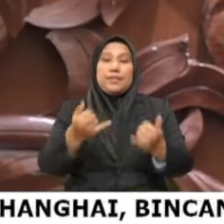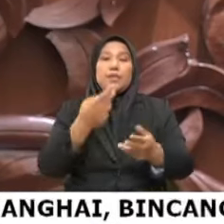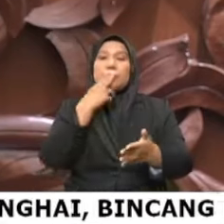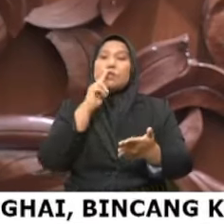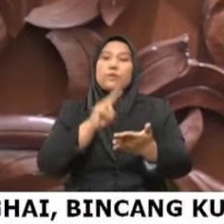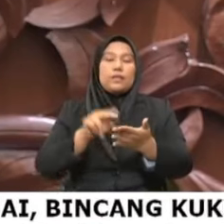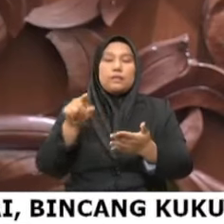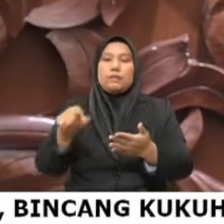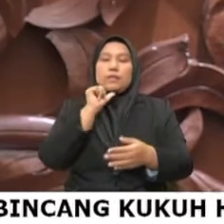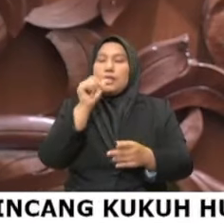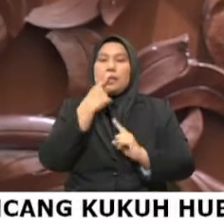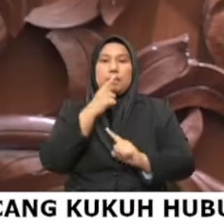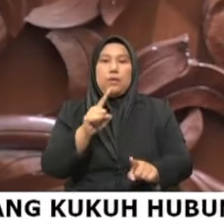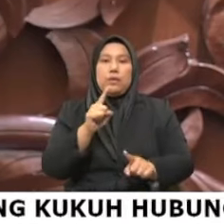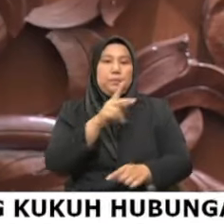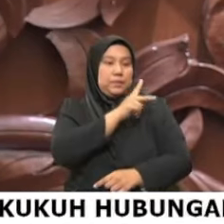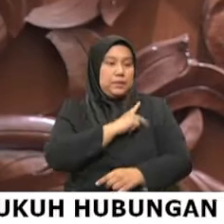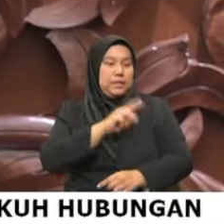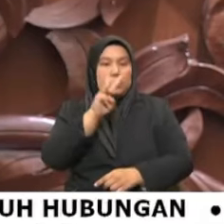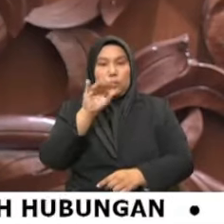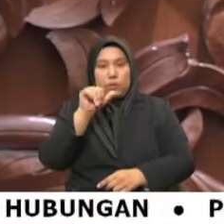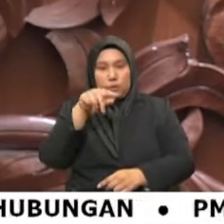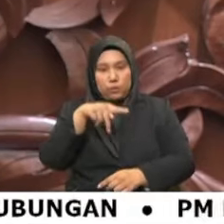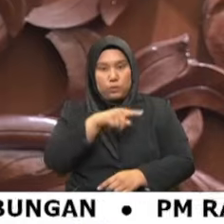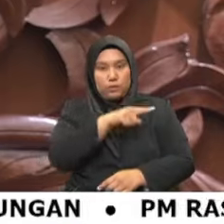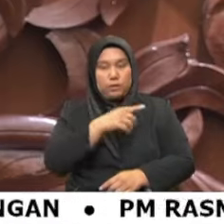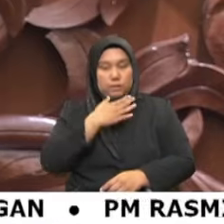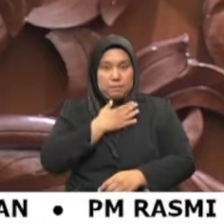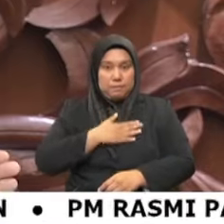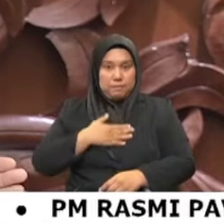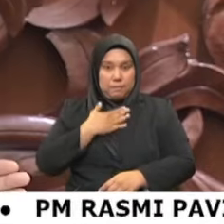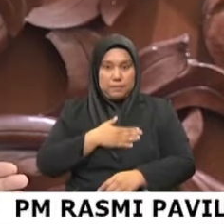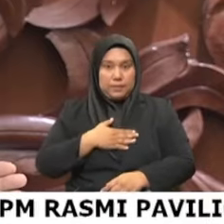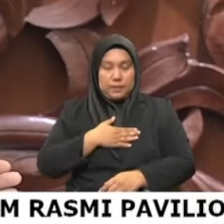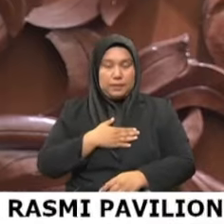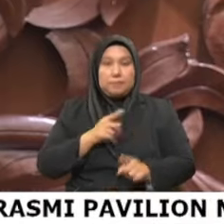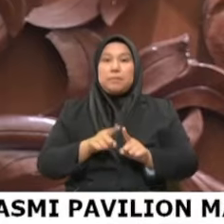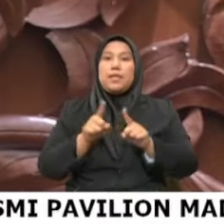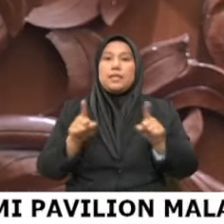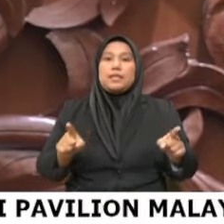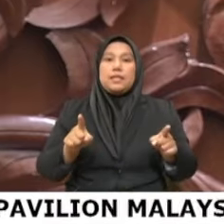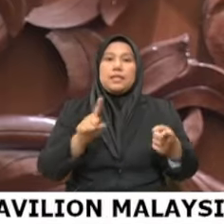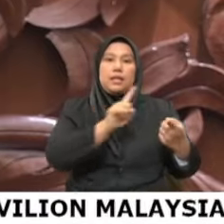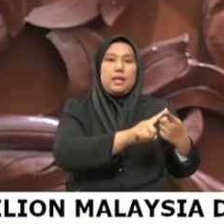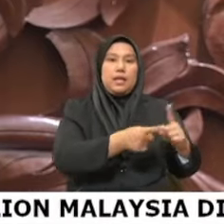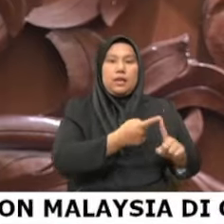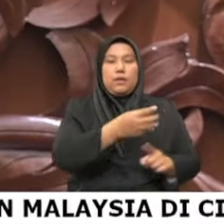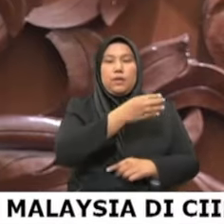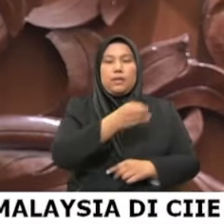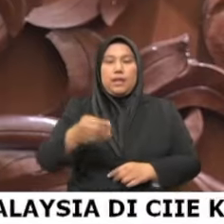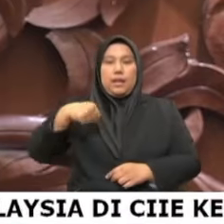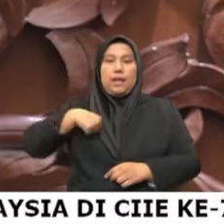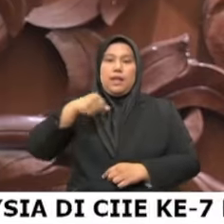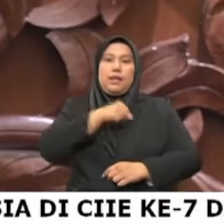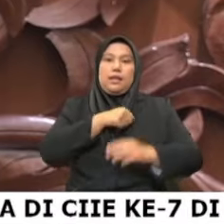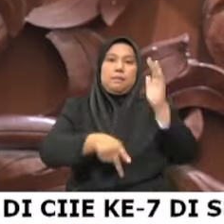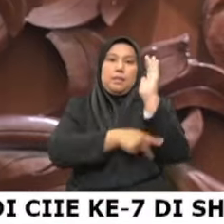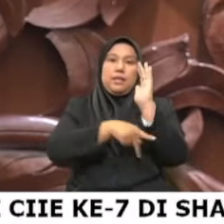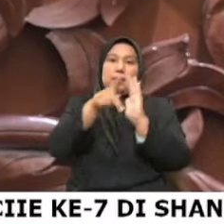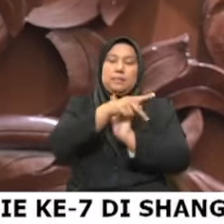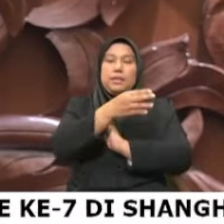Jadi Ketua WAPE saya minta, dia mesti bezakan kawan dan juga sebagai ahli parlimen dan